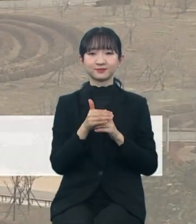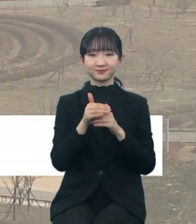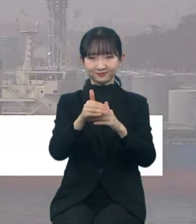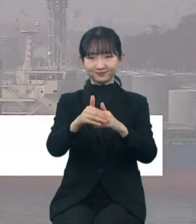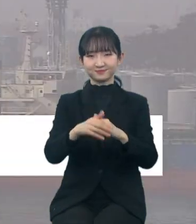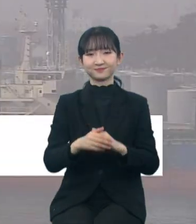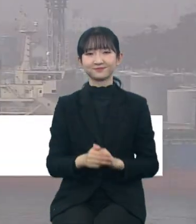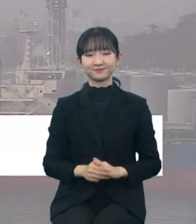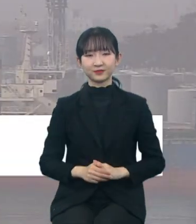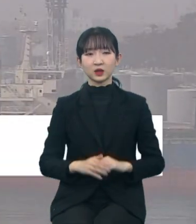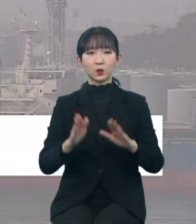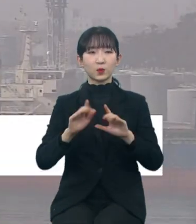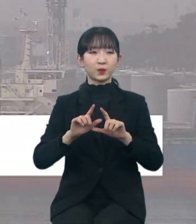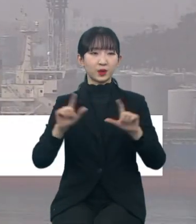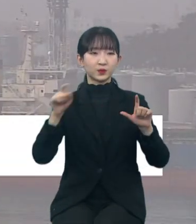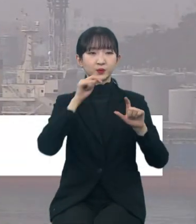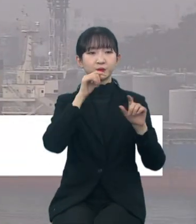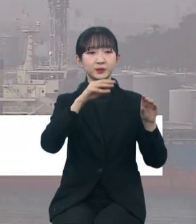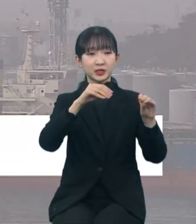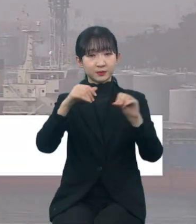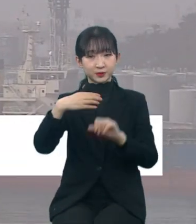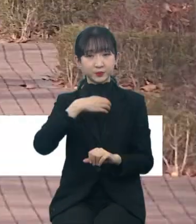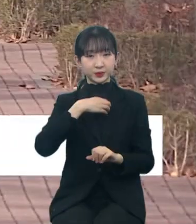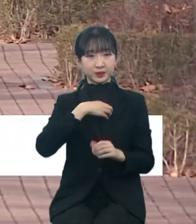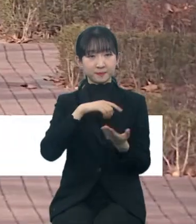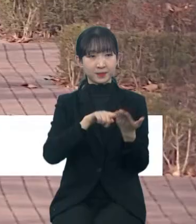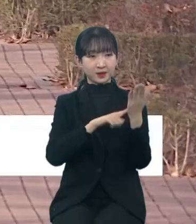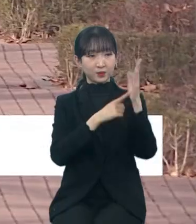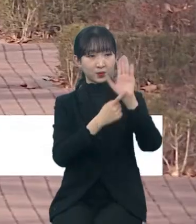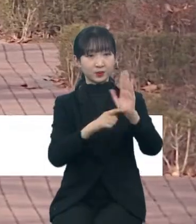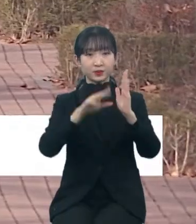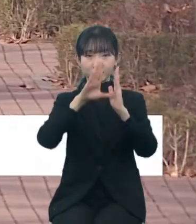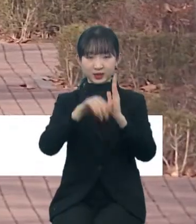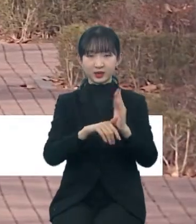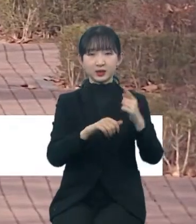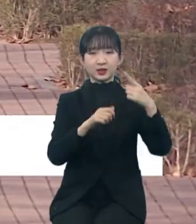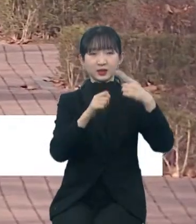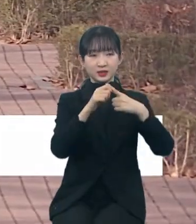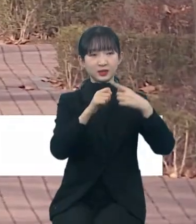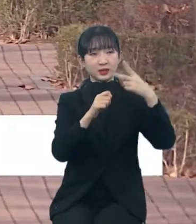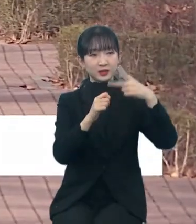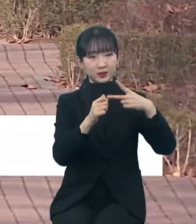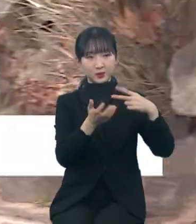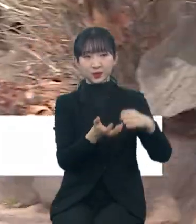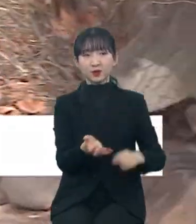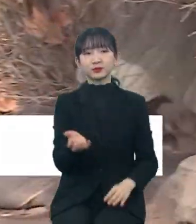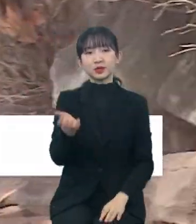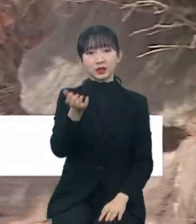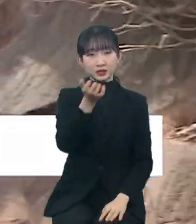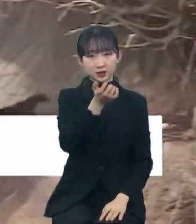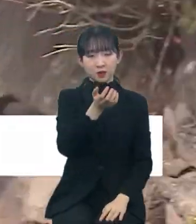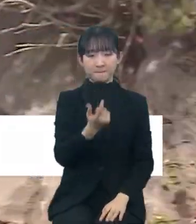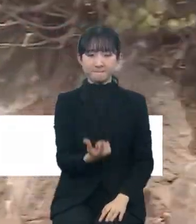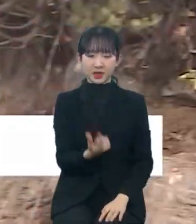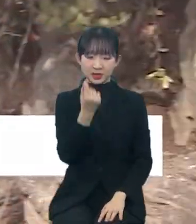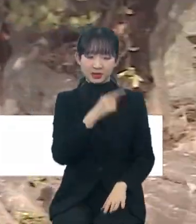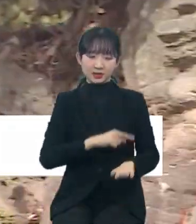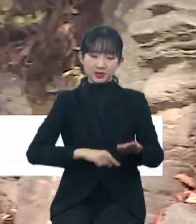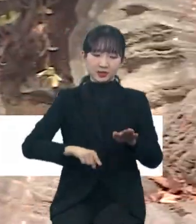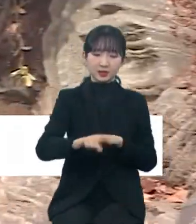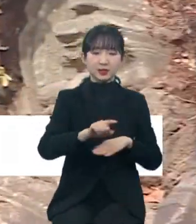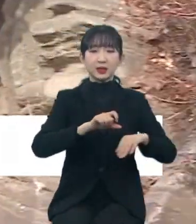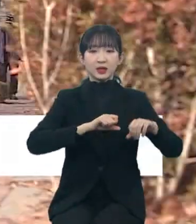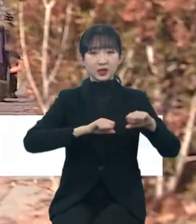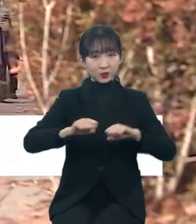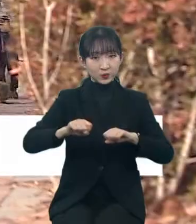올해도 초미세먼지 위기경보 발령 시에 1단계부터 2단계 수준으로 격상하는 그래서 선제적으로 대응하는